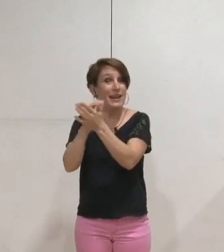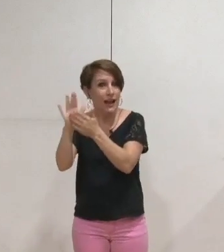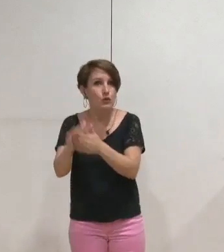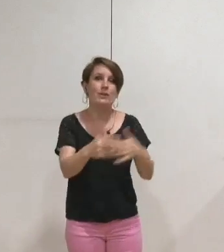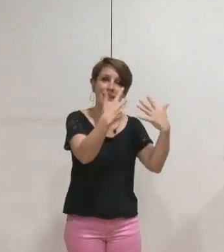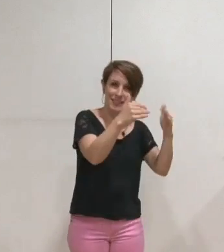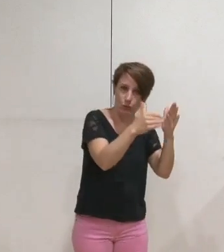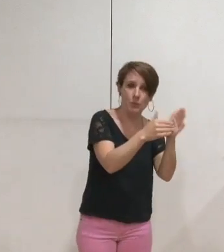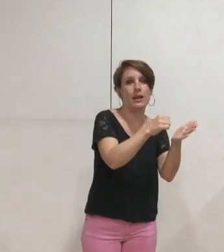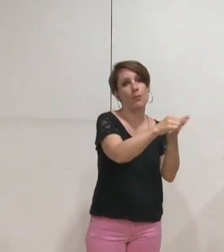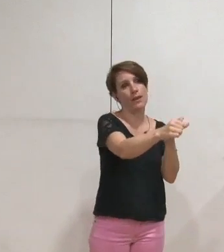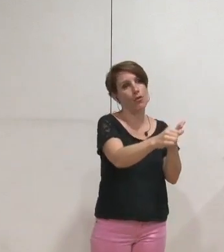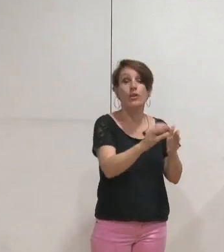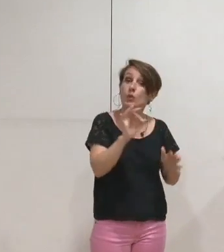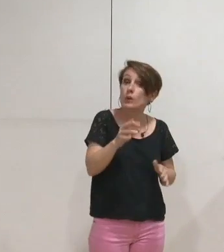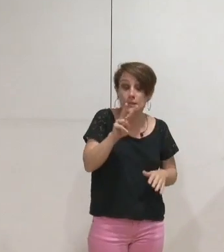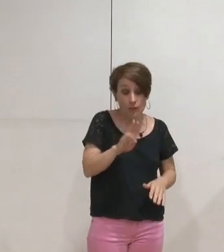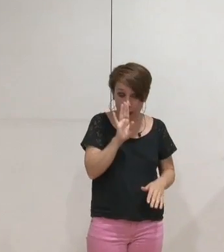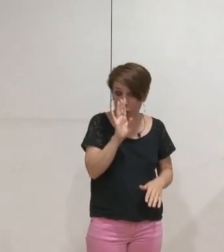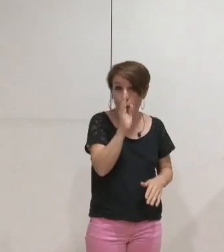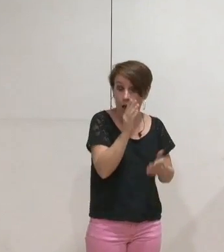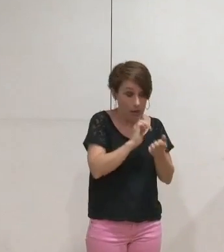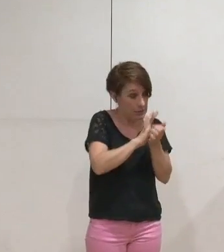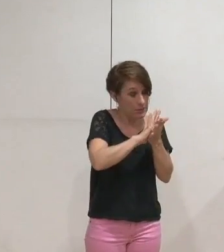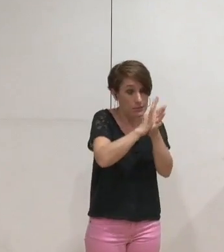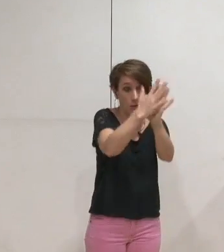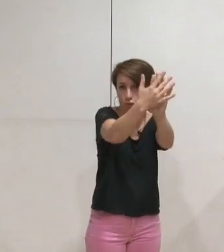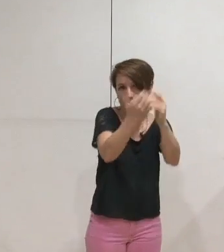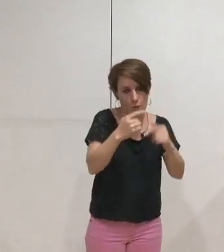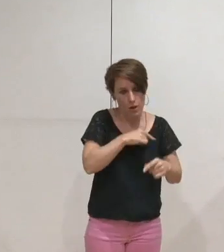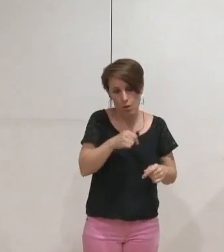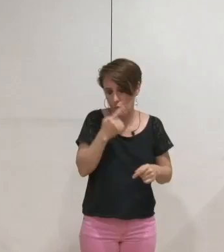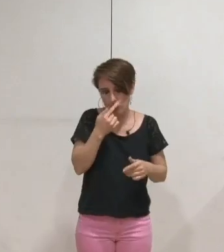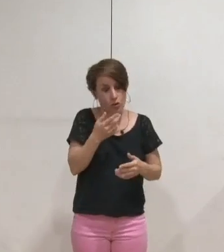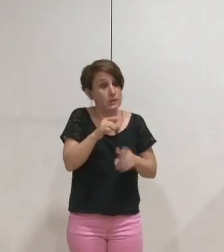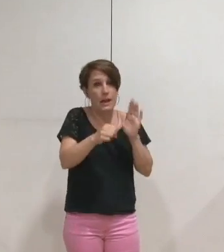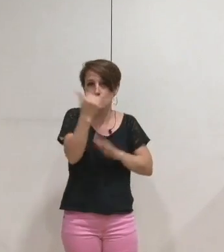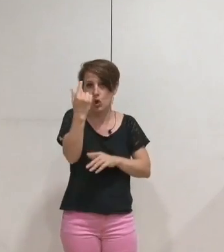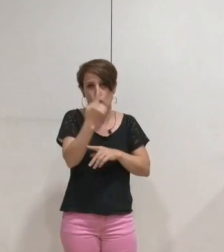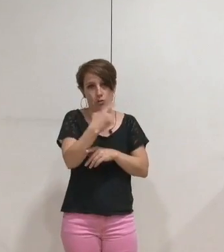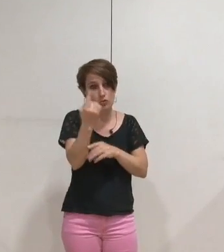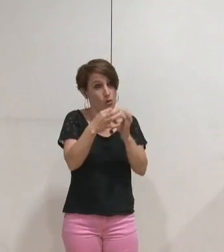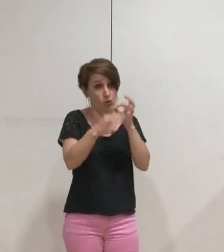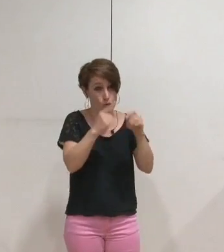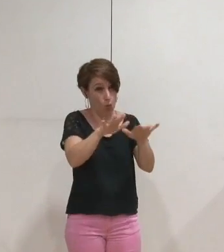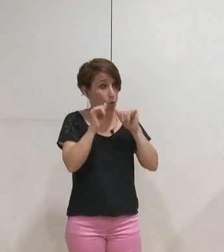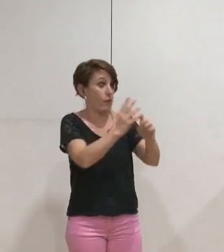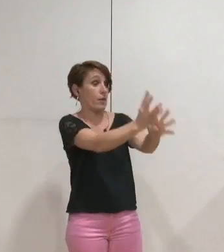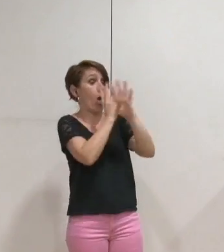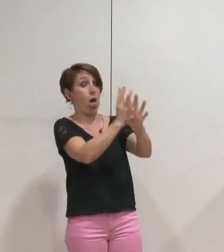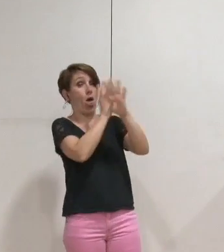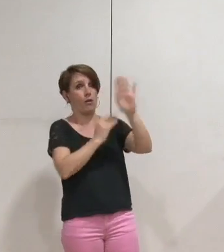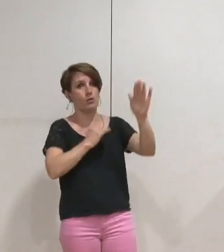virage nous l'assumons parce que nous considérons que c'est la seule solution pour arriver à gérer le succès de cette manifestation alors je présente la